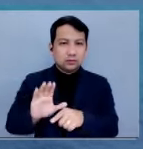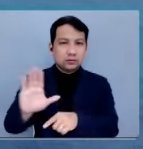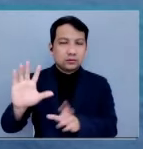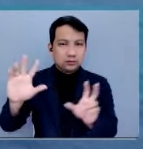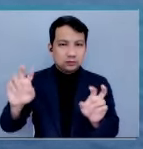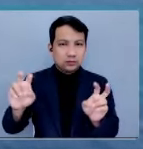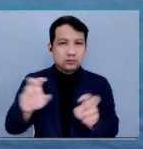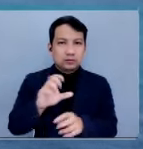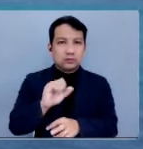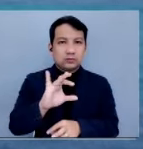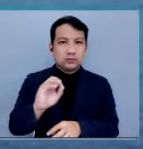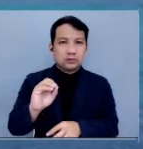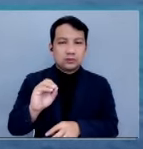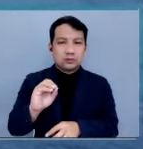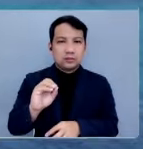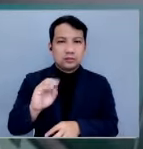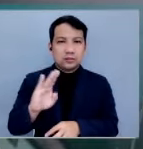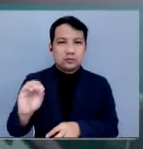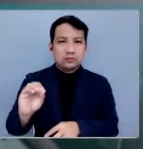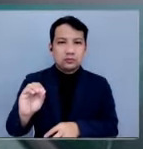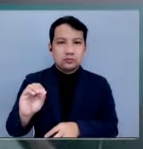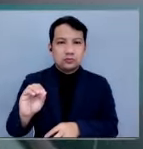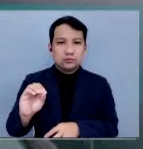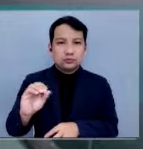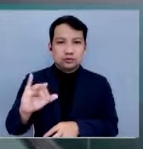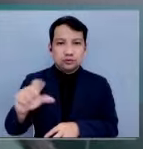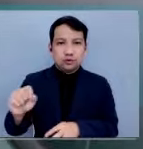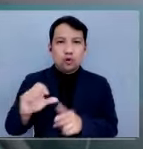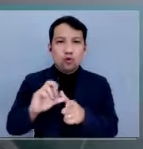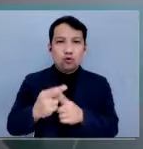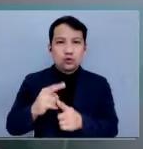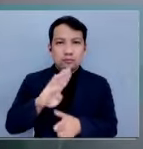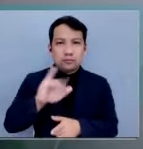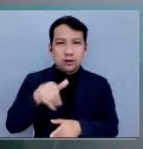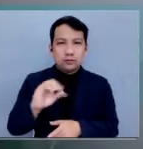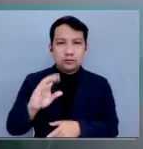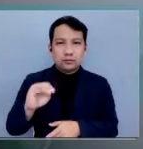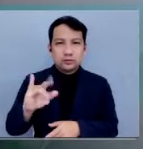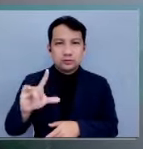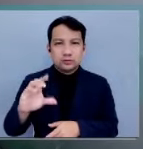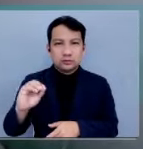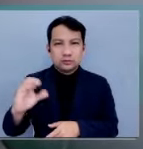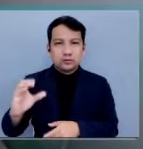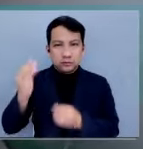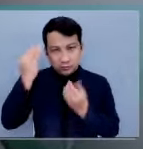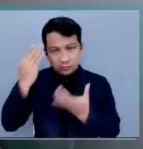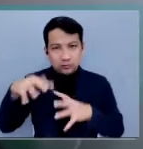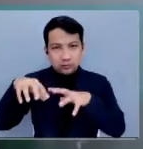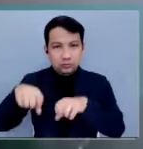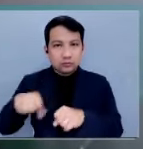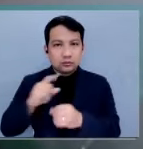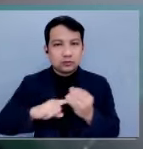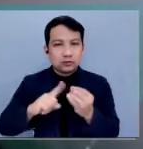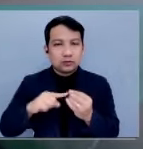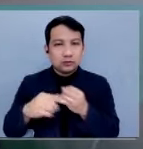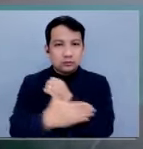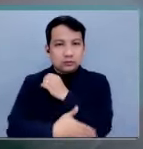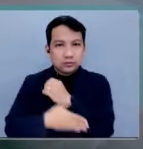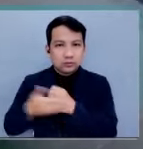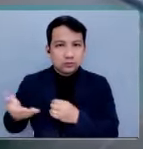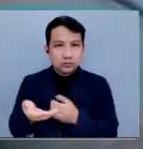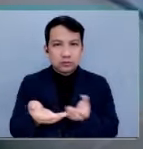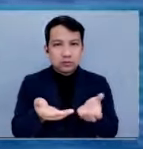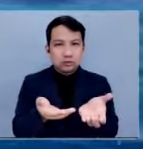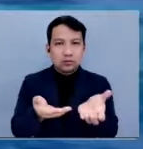Scarborough sh o baho de masin look sa ipinatutupad na utos huhulihin na ng China ang mga dayuhang trespassers sa mga